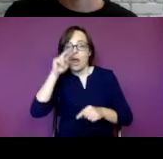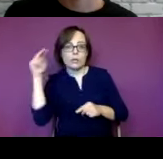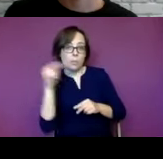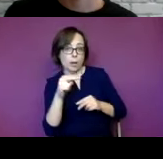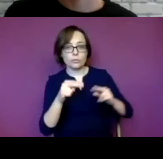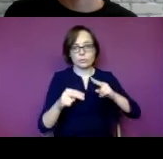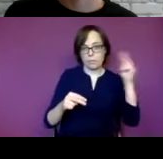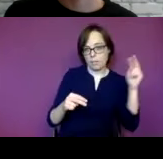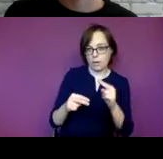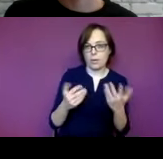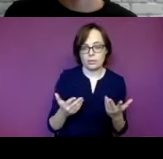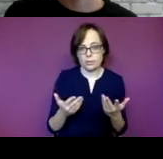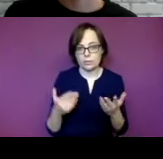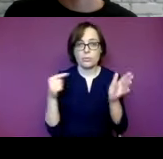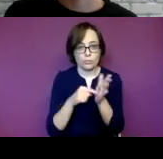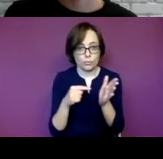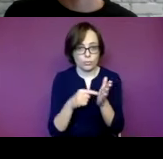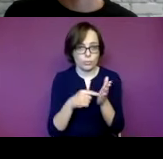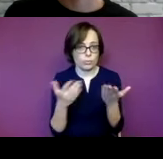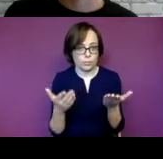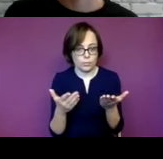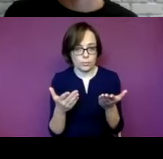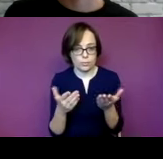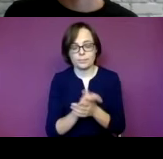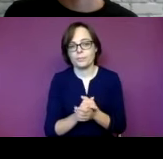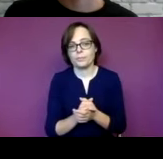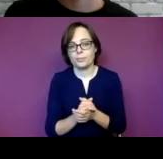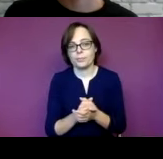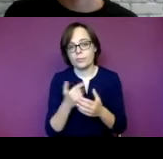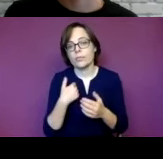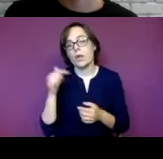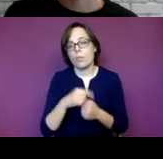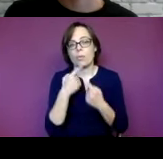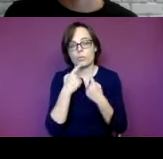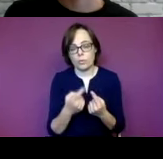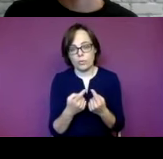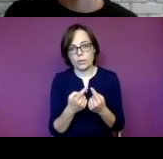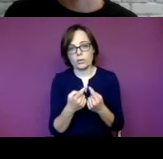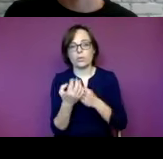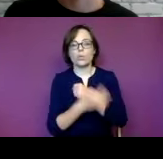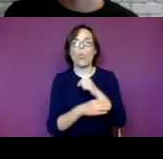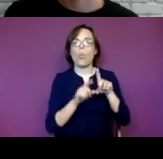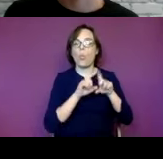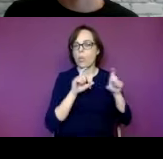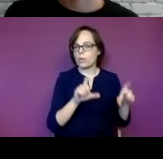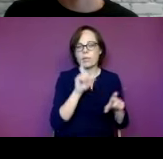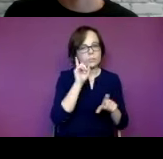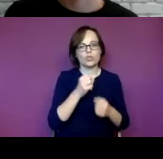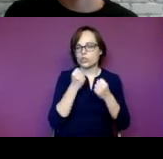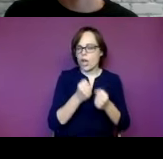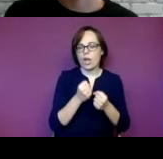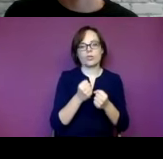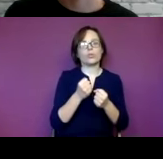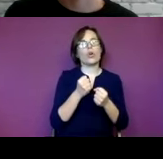edukacja i pokazywanie pewnych no, pomysłów. Muszę Państwu powiedzieć, że na uniwersytecie jest bardzo ciężko się też przebić z